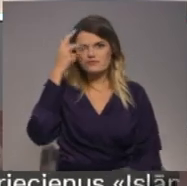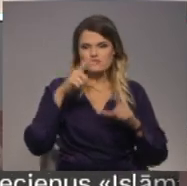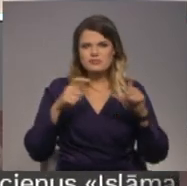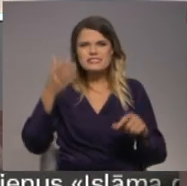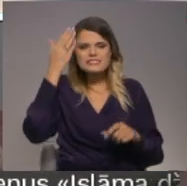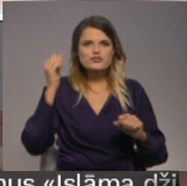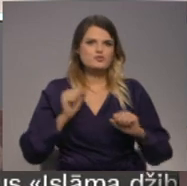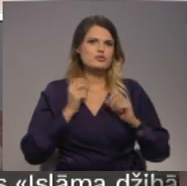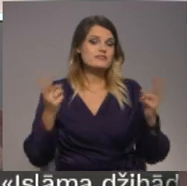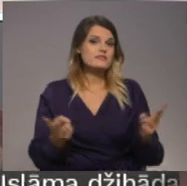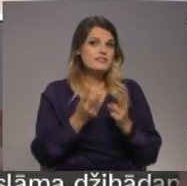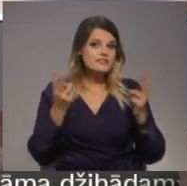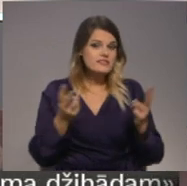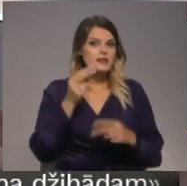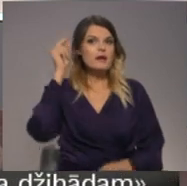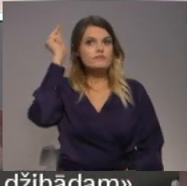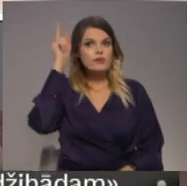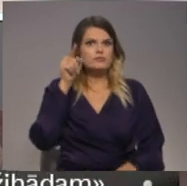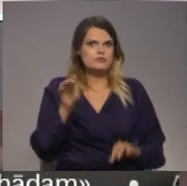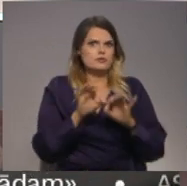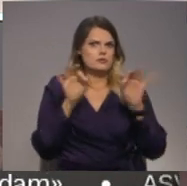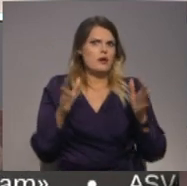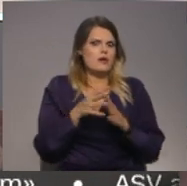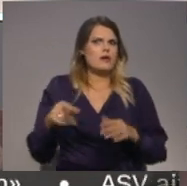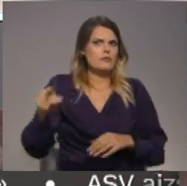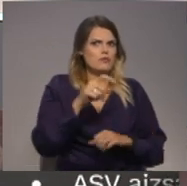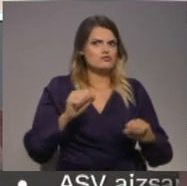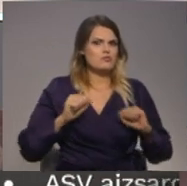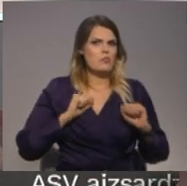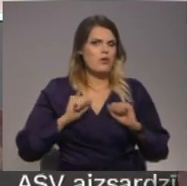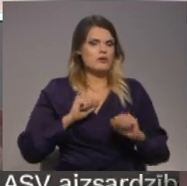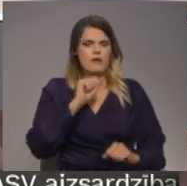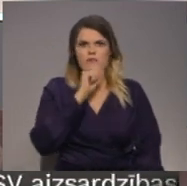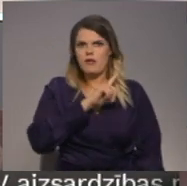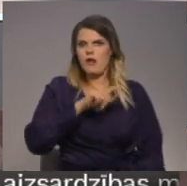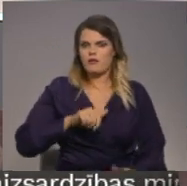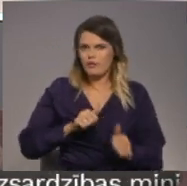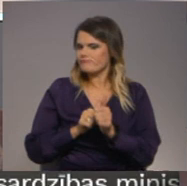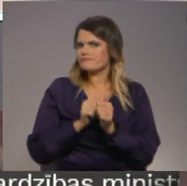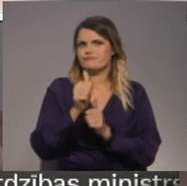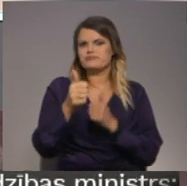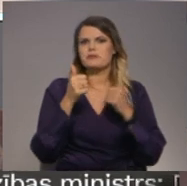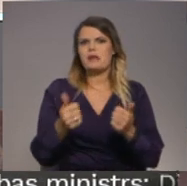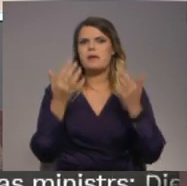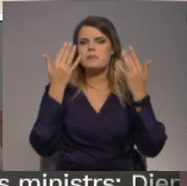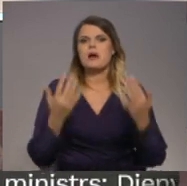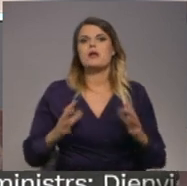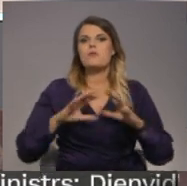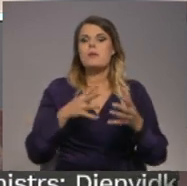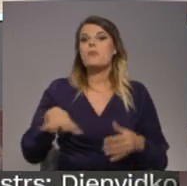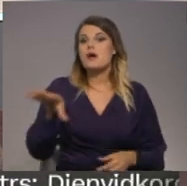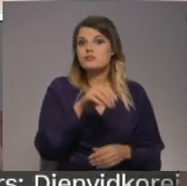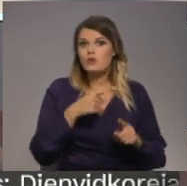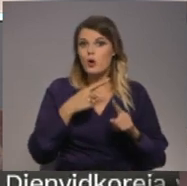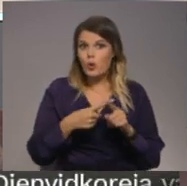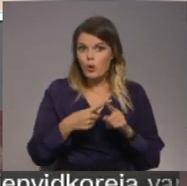sporta tradīcijas. Trenēties tur sākuši daudzi, kas sportā Latvijas vārdu nesuši pasaulē ar lieliem panākumiem. Un uz rezultātiem var